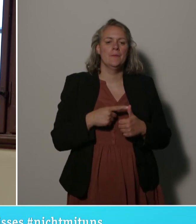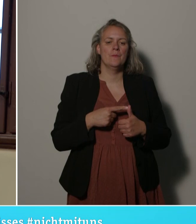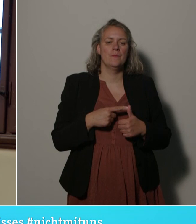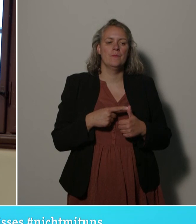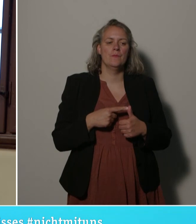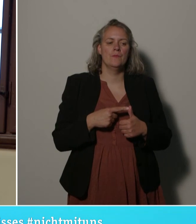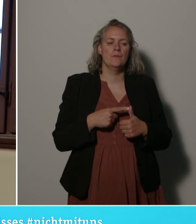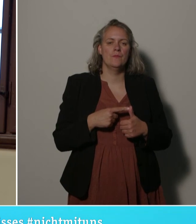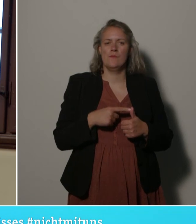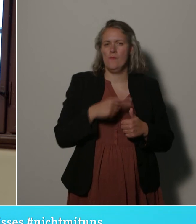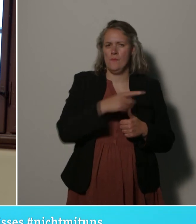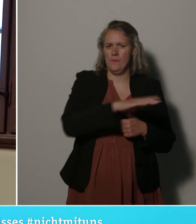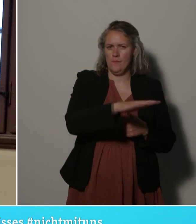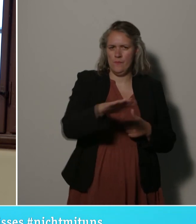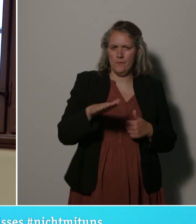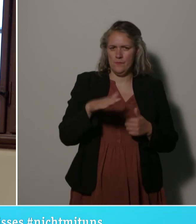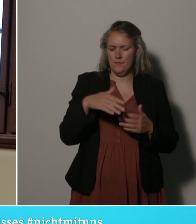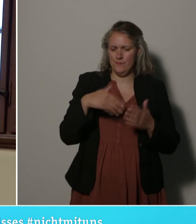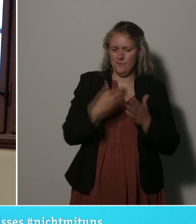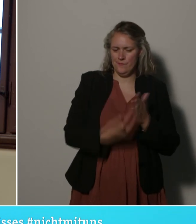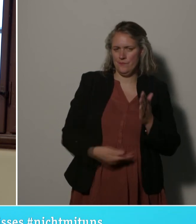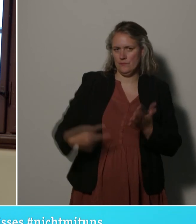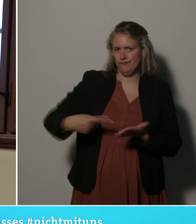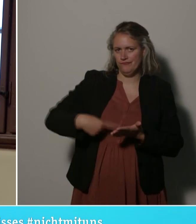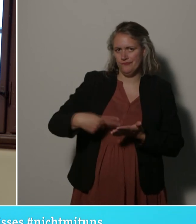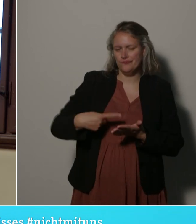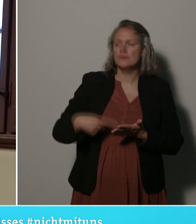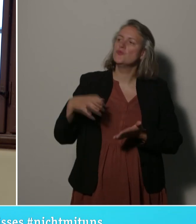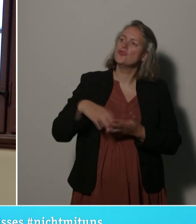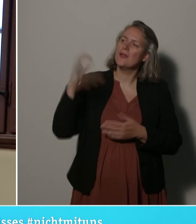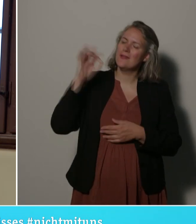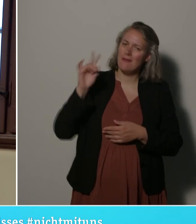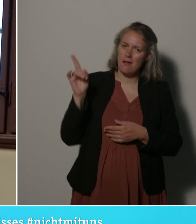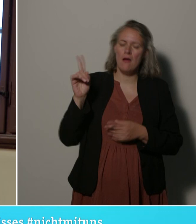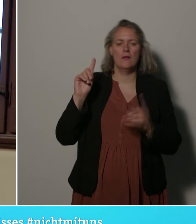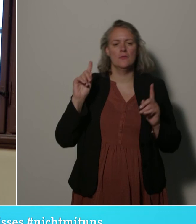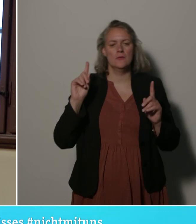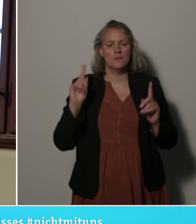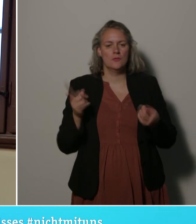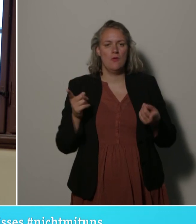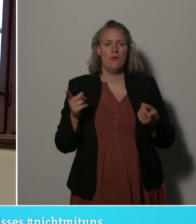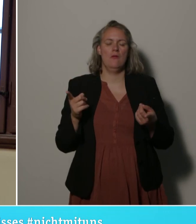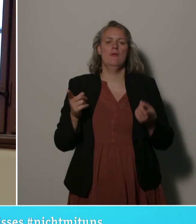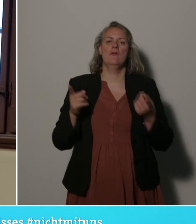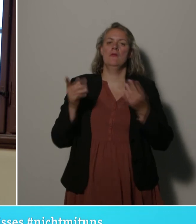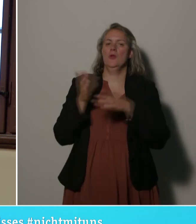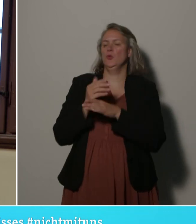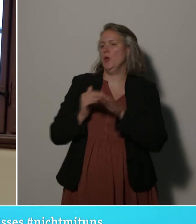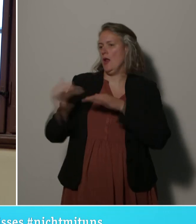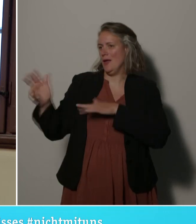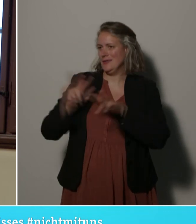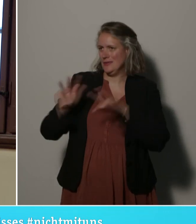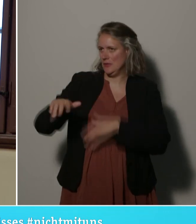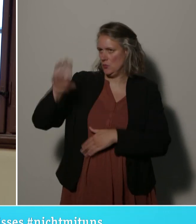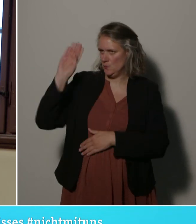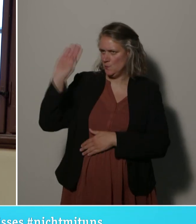Forderung aufgenommen haben, dass sich die Stadt Jena bei der Thüringer Landesregierung dafür einsetzen